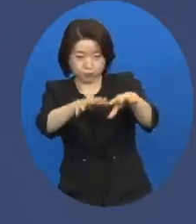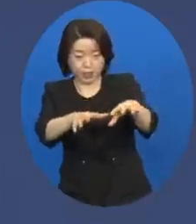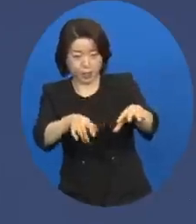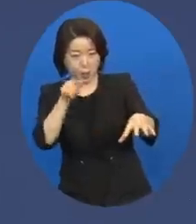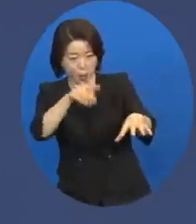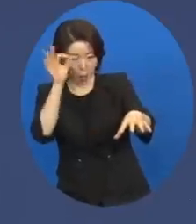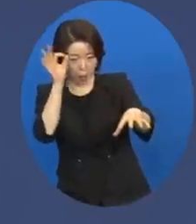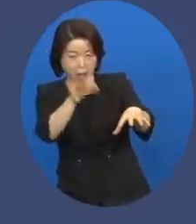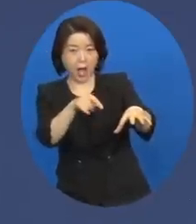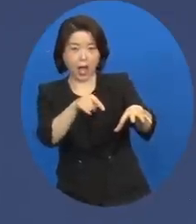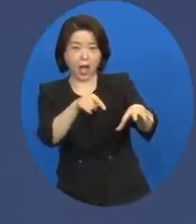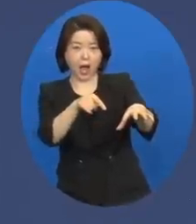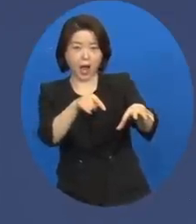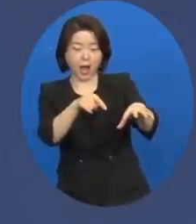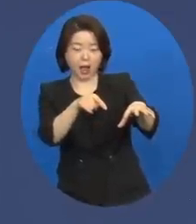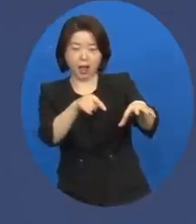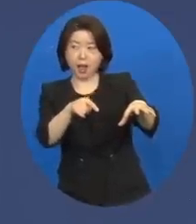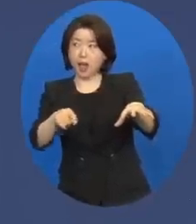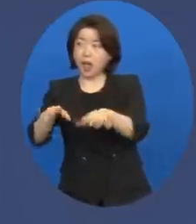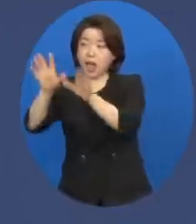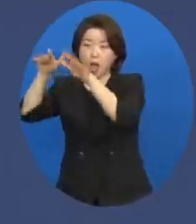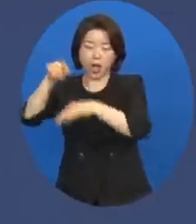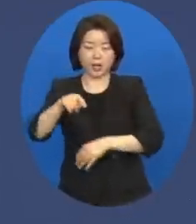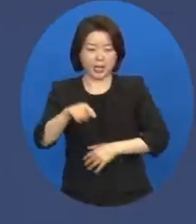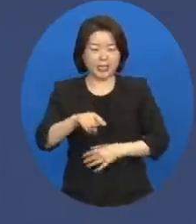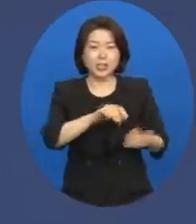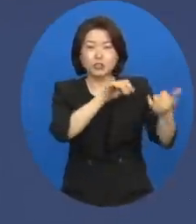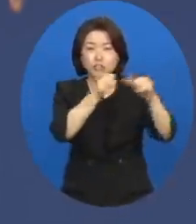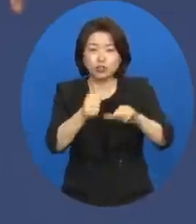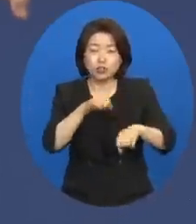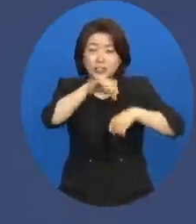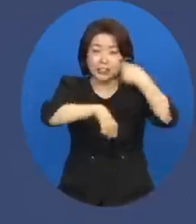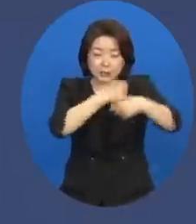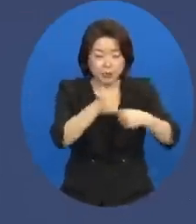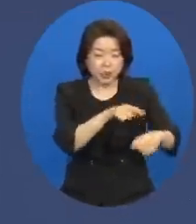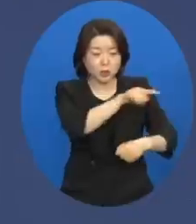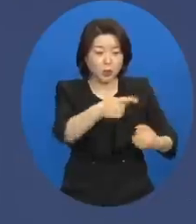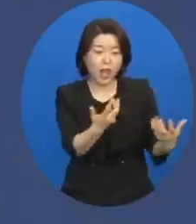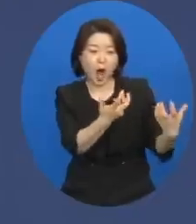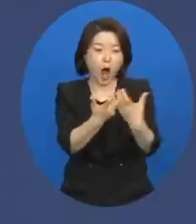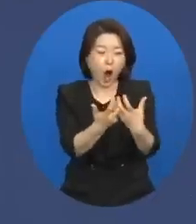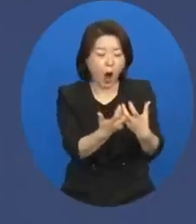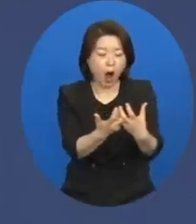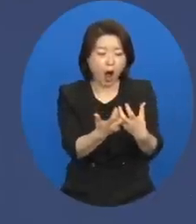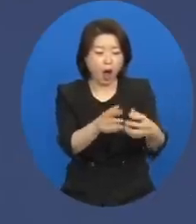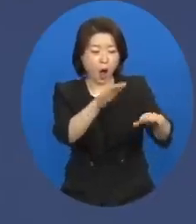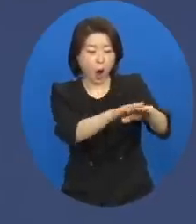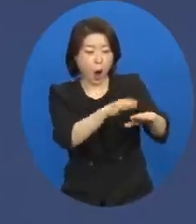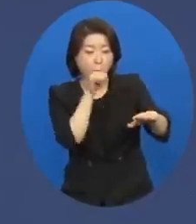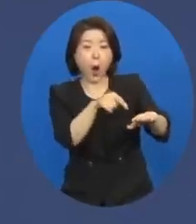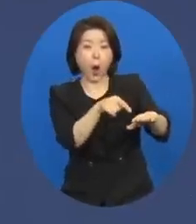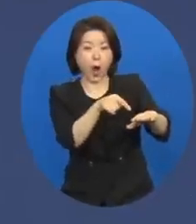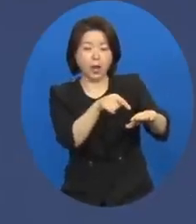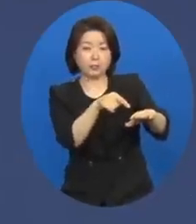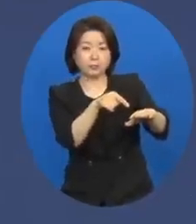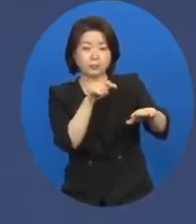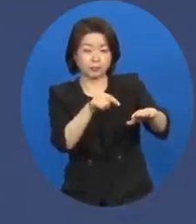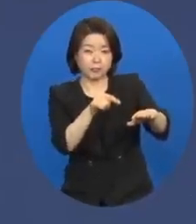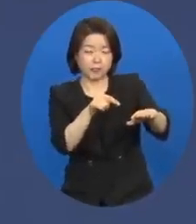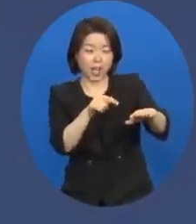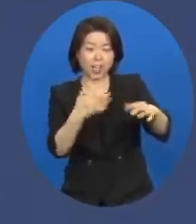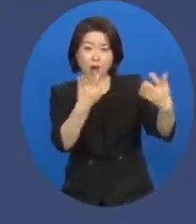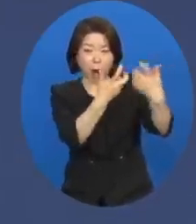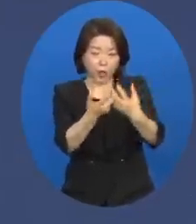가끔 이렇게 사체가 양이나 이런 짐승의 사체가 거기 얼어붙어 죽은 채로 얼은 채로 그